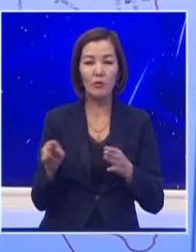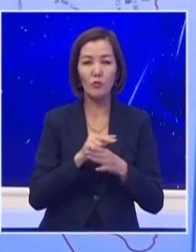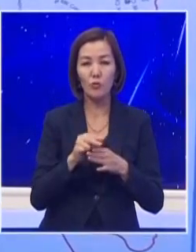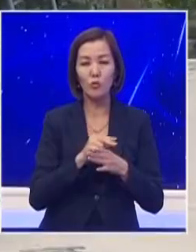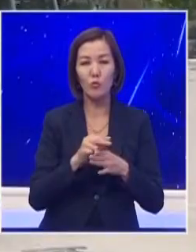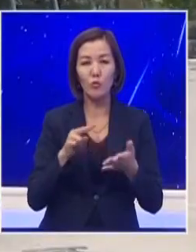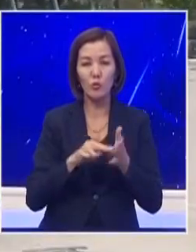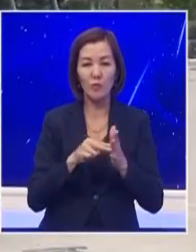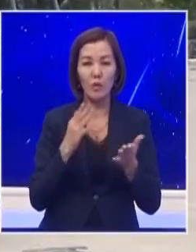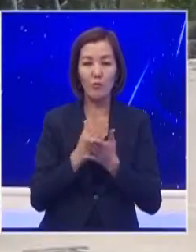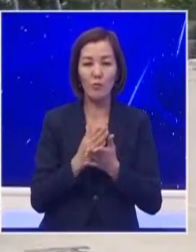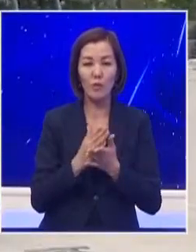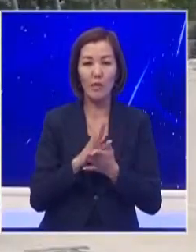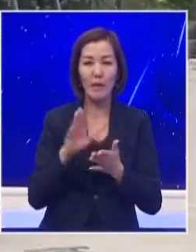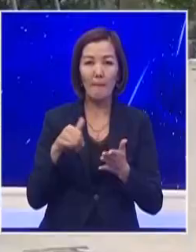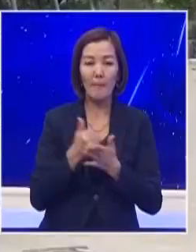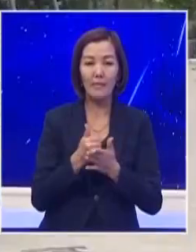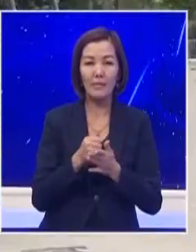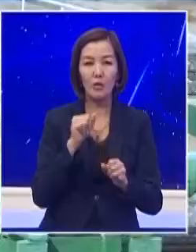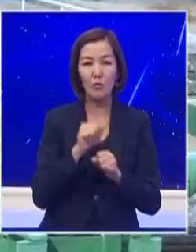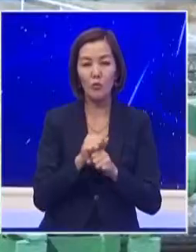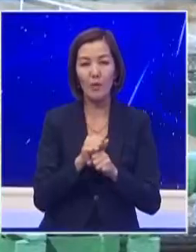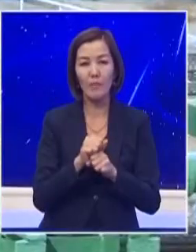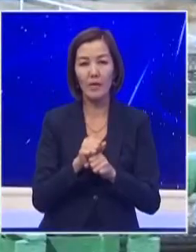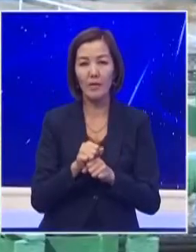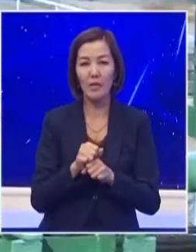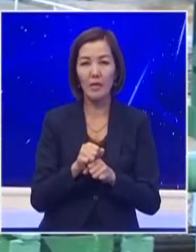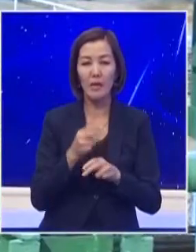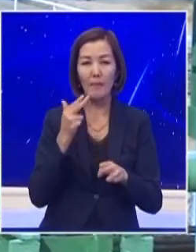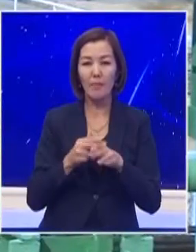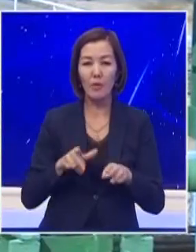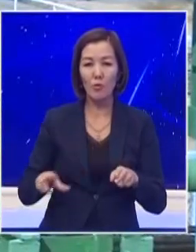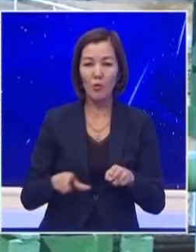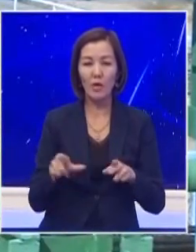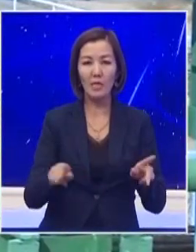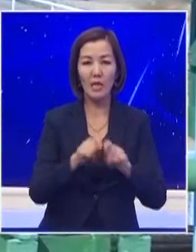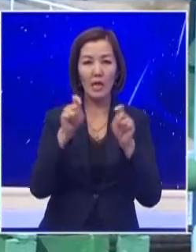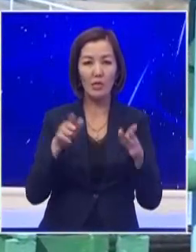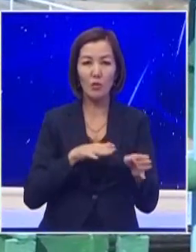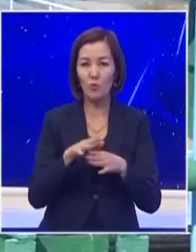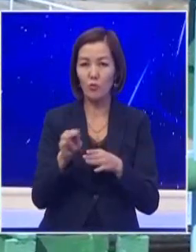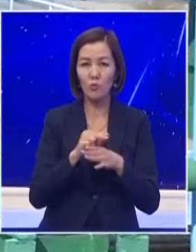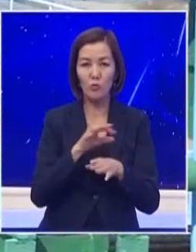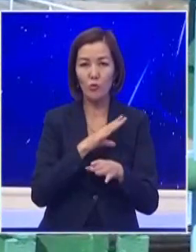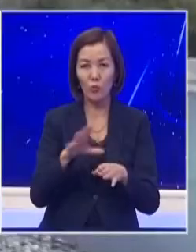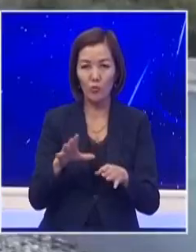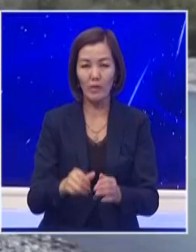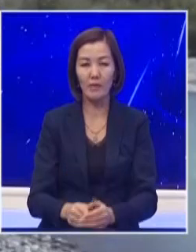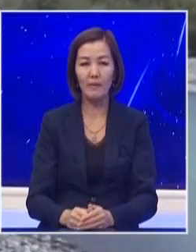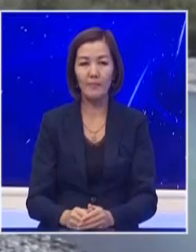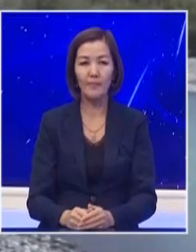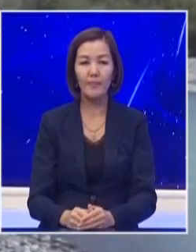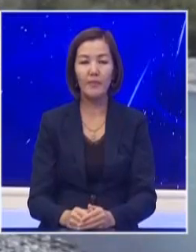жоспарлап қойыпты. Өйткені бас торап пен бетон канал қолданысқа берілгелі күрделі жөндеу көрмеген.